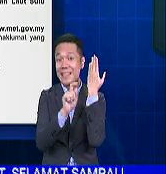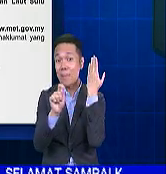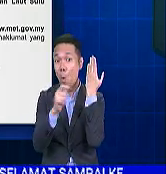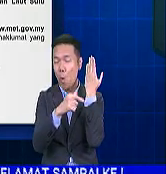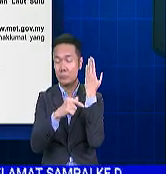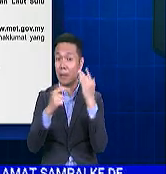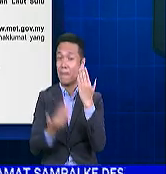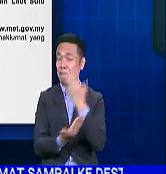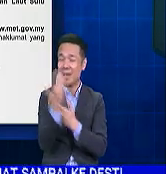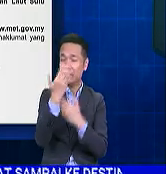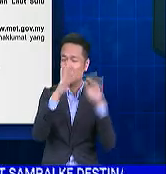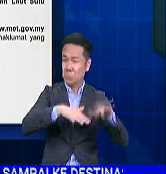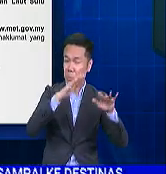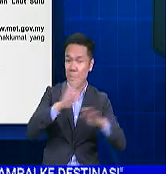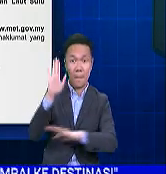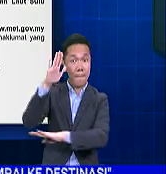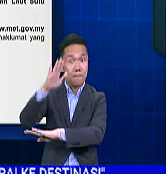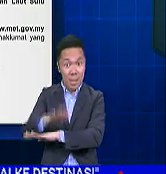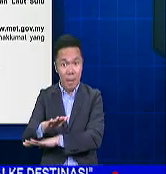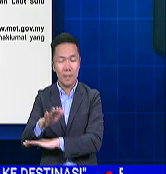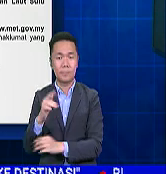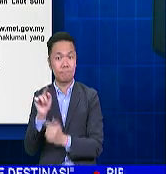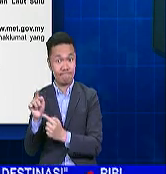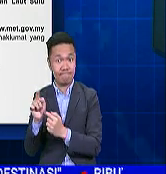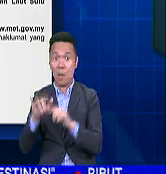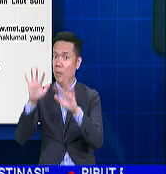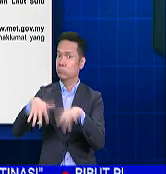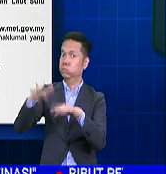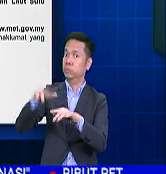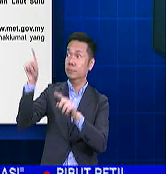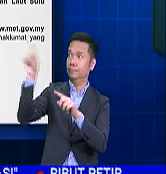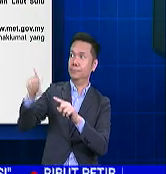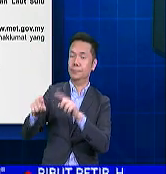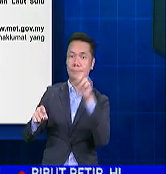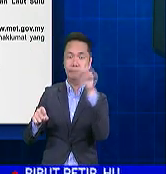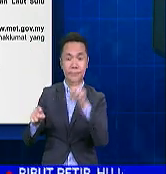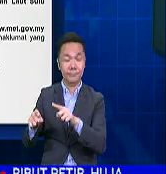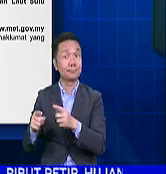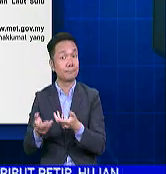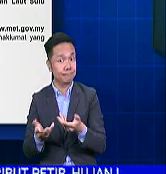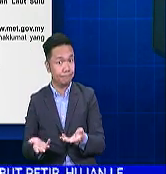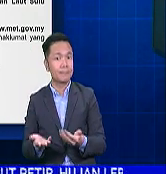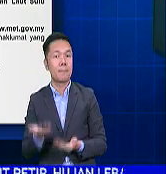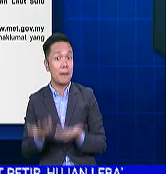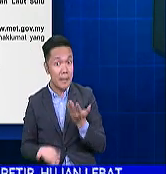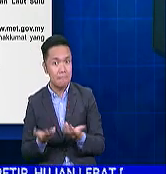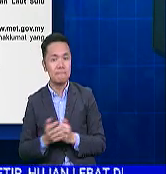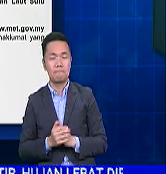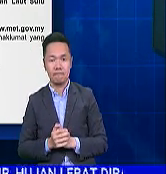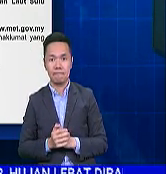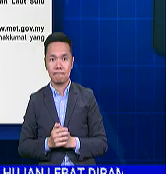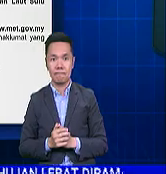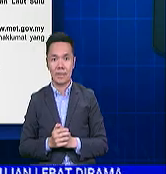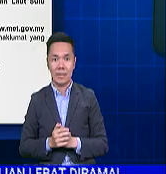pagi, manakala pada waktu petang pula keadaan hujan lebat beserta ribut petir masih lagi berpotensi untuk berlaku di